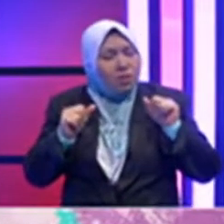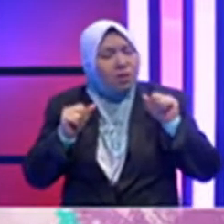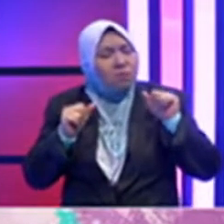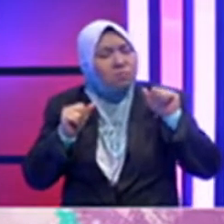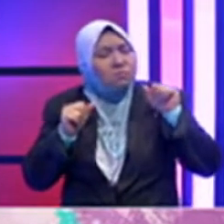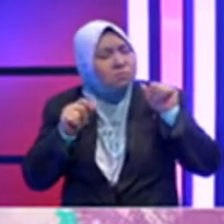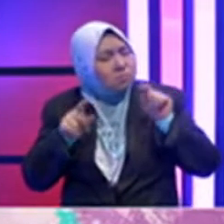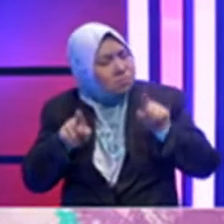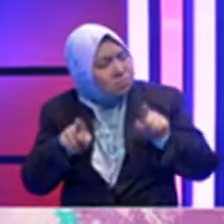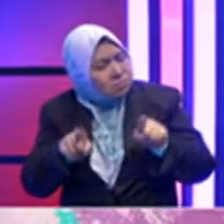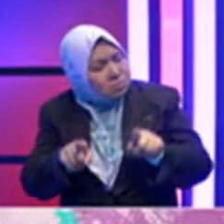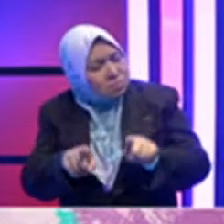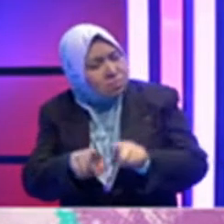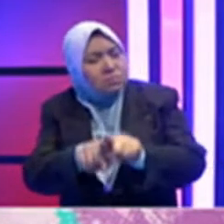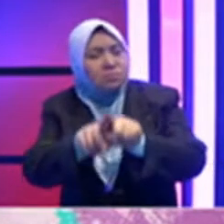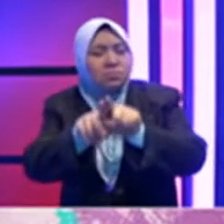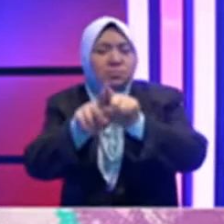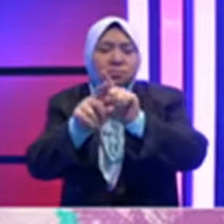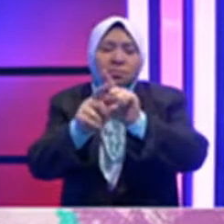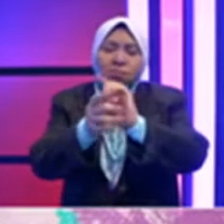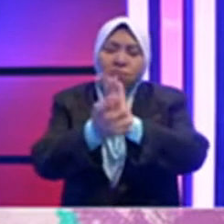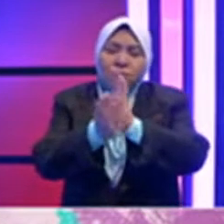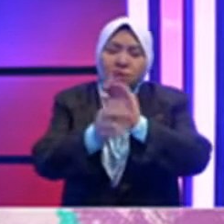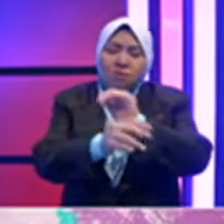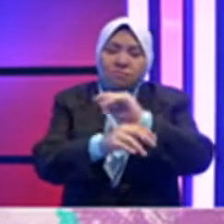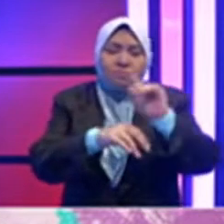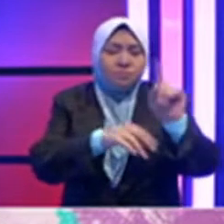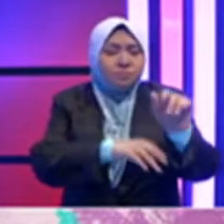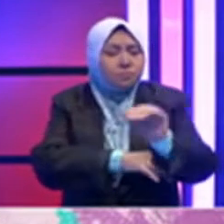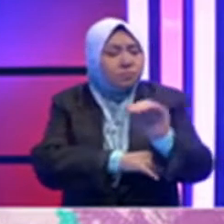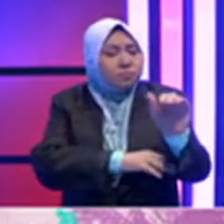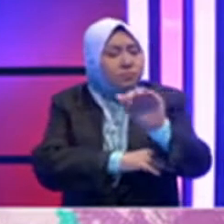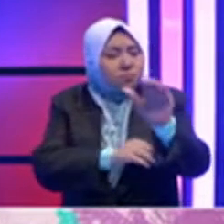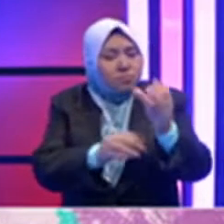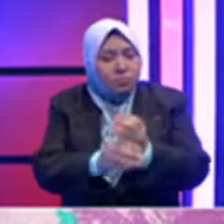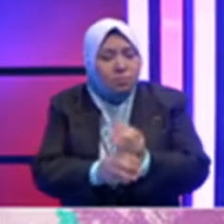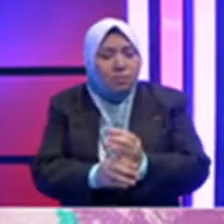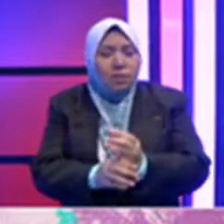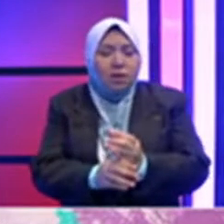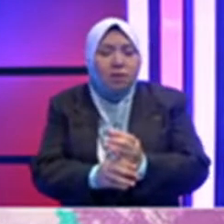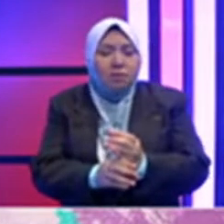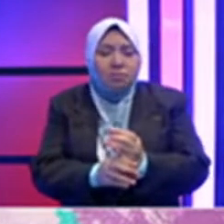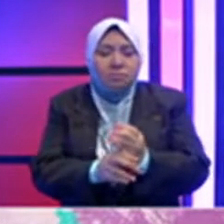جان ولا مدبرا